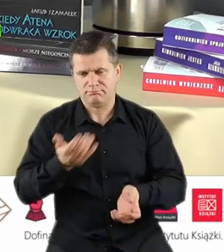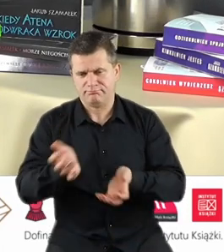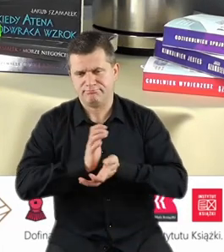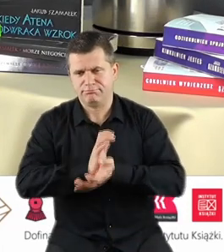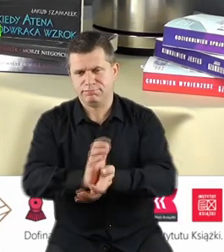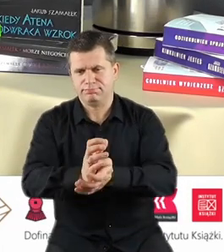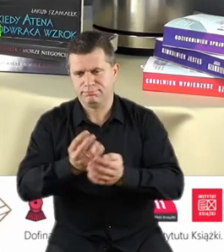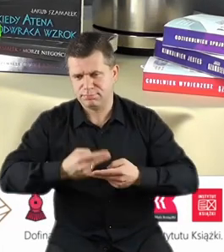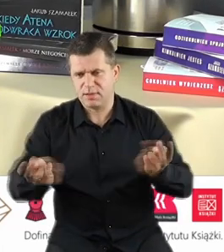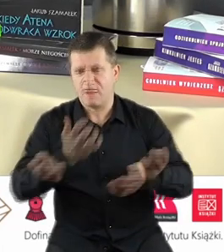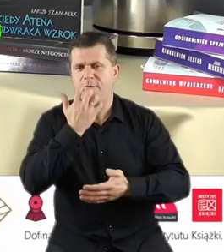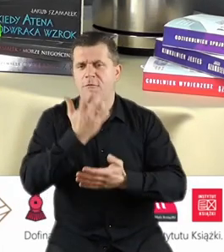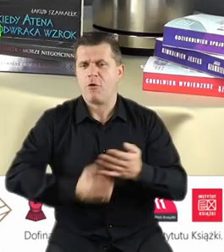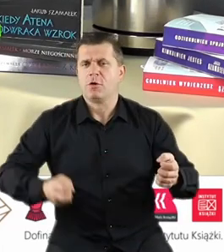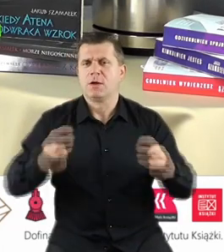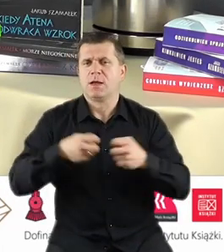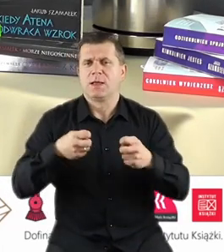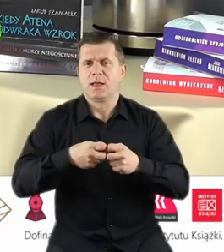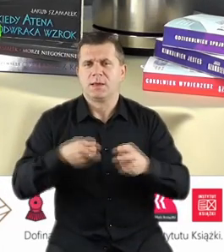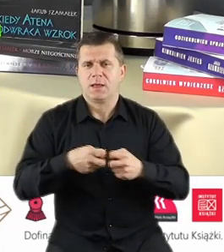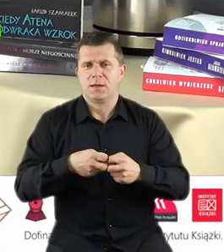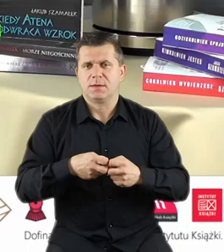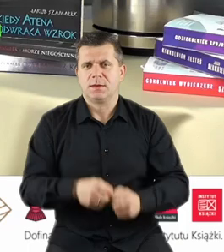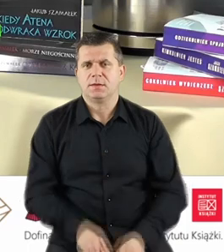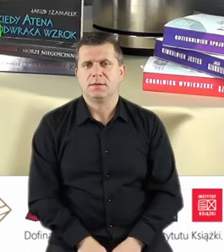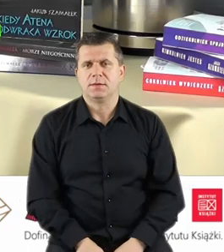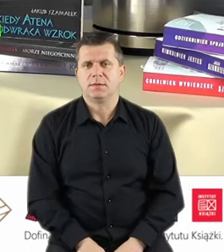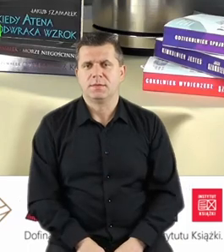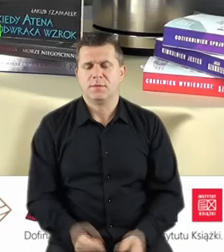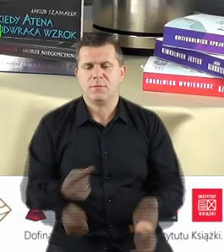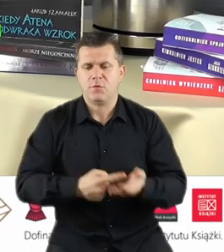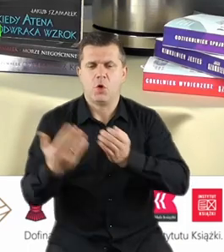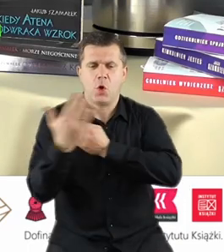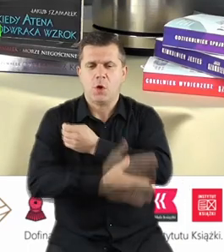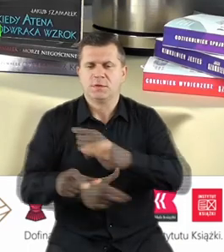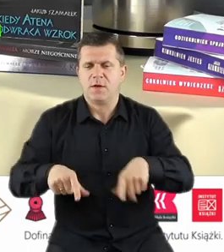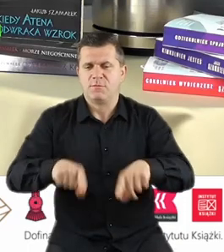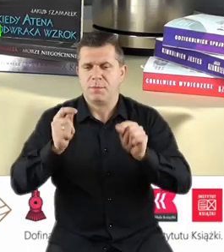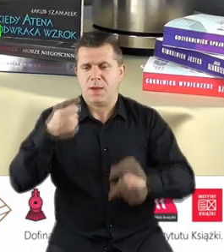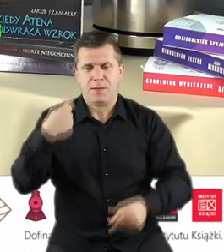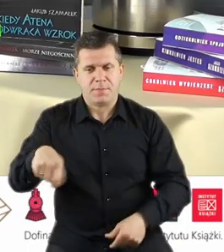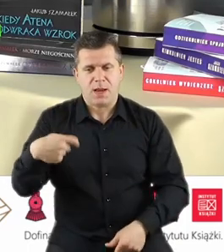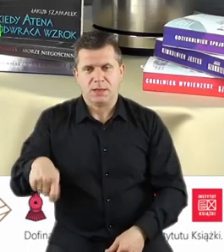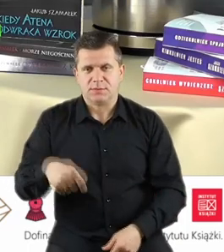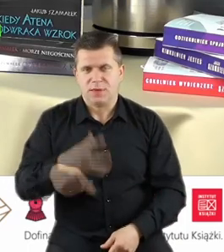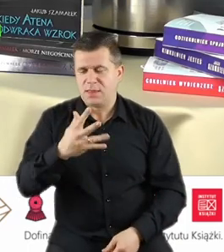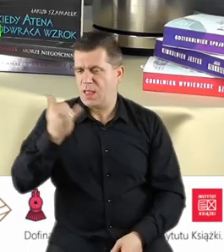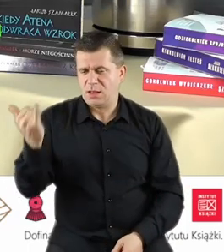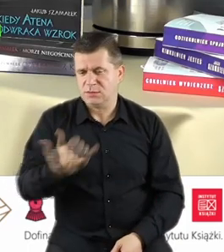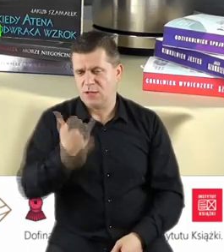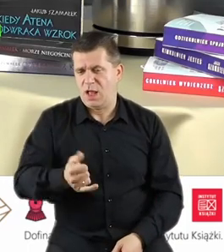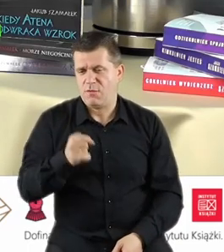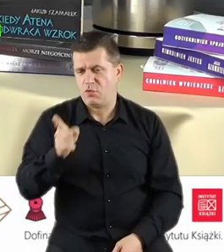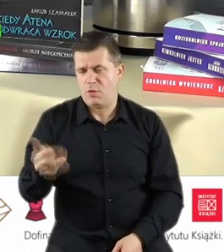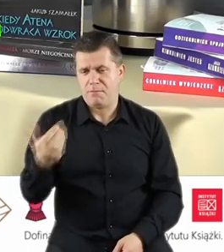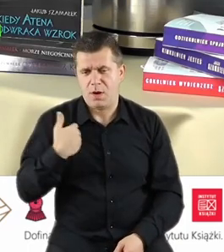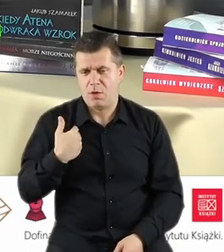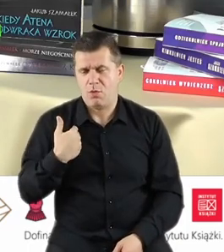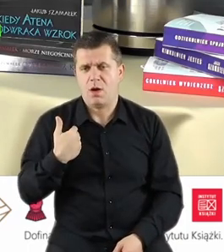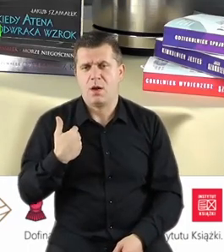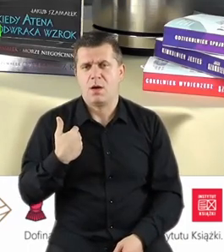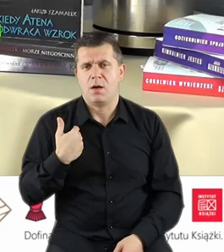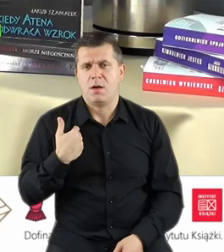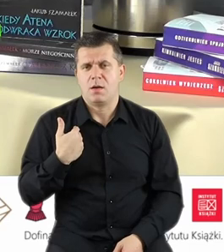jak wykorzystywano internet w ostatnich wyborach prezydenckich i nie zawsze to były takie,